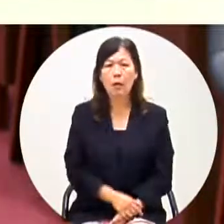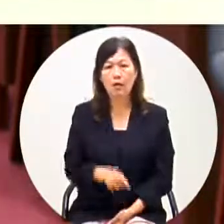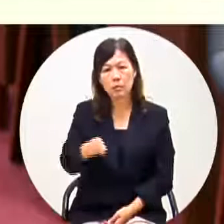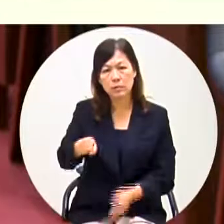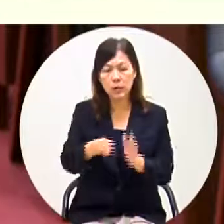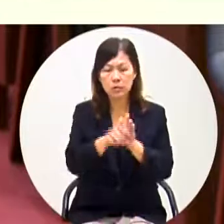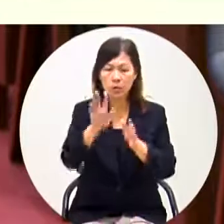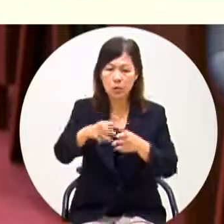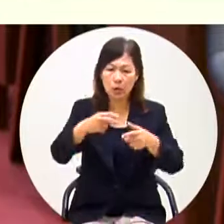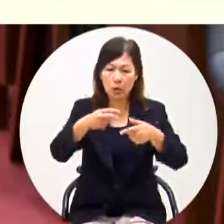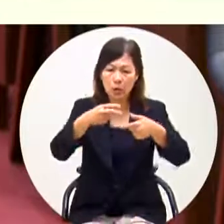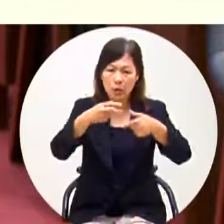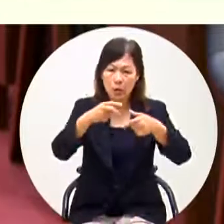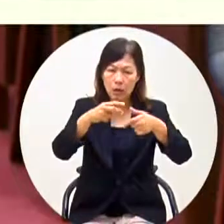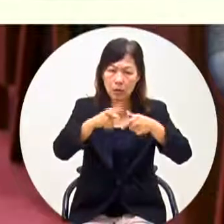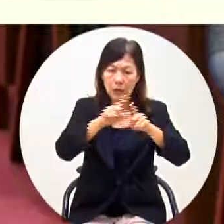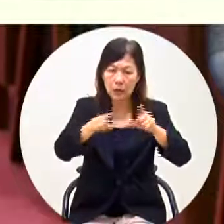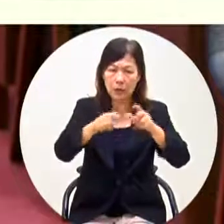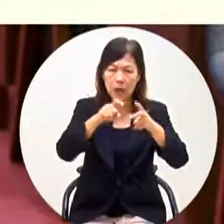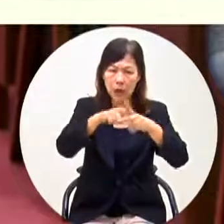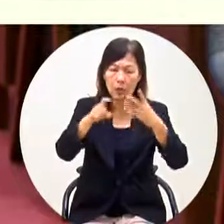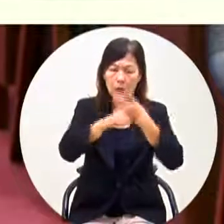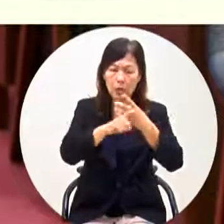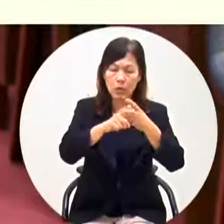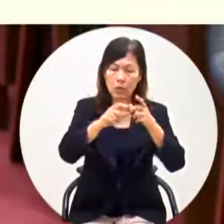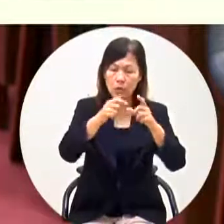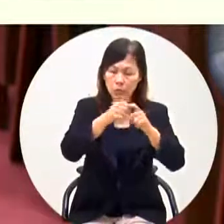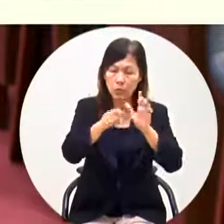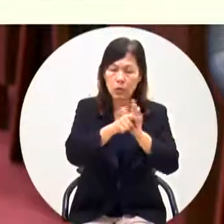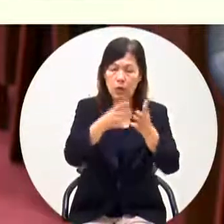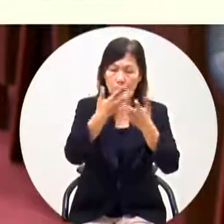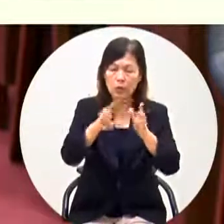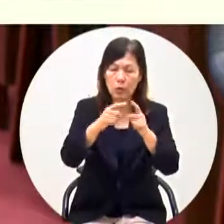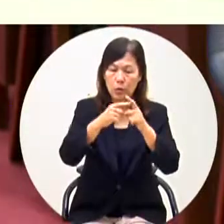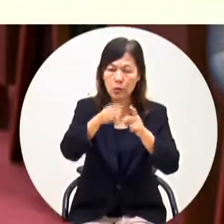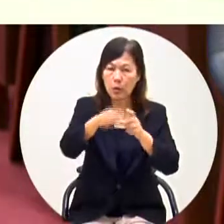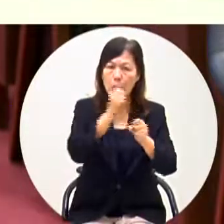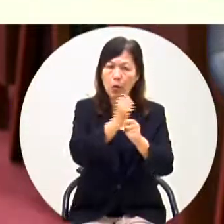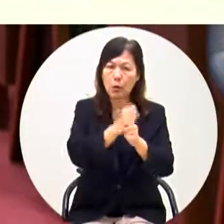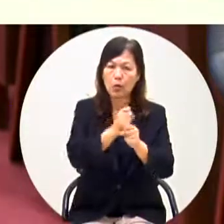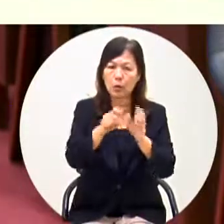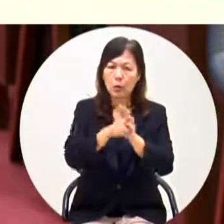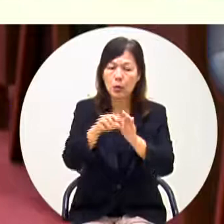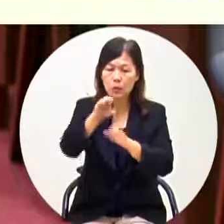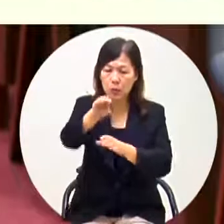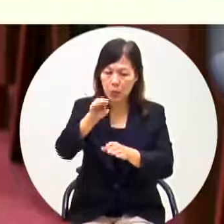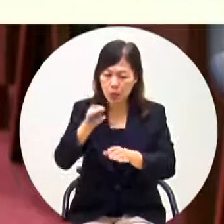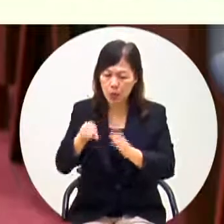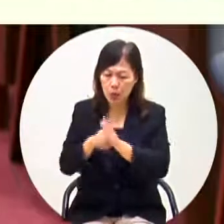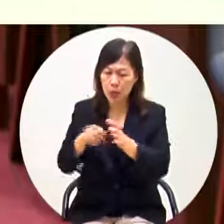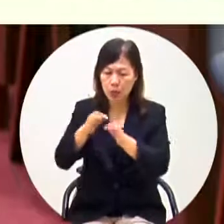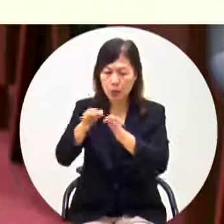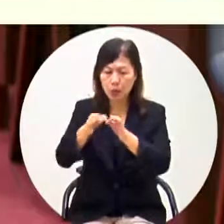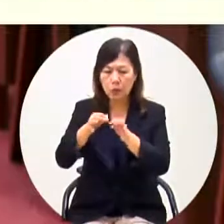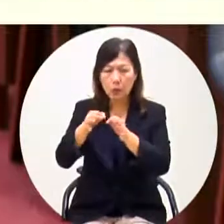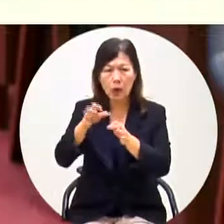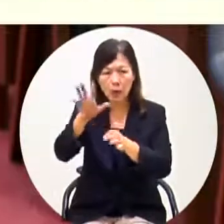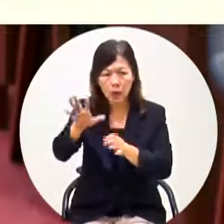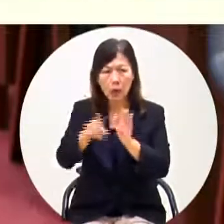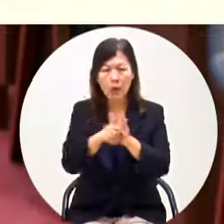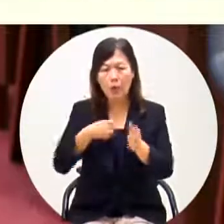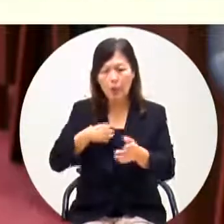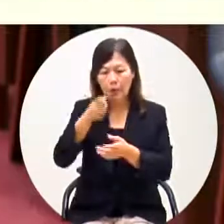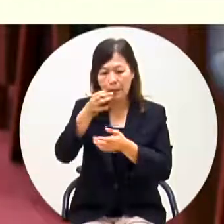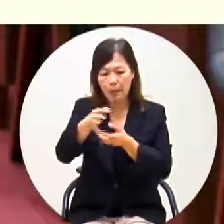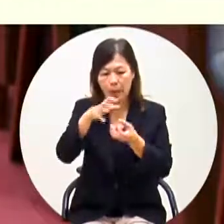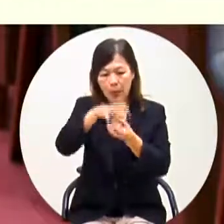方上班。那这附近一整排九成以上都是商家，啊，如果要买一个便当，啊，不就要用蛋呢？